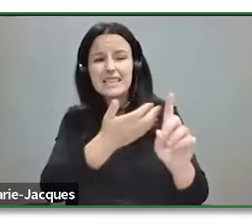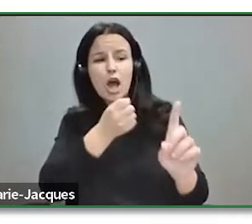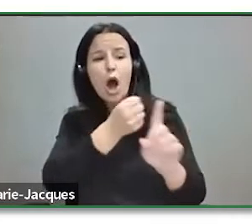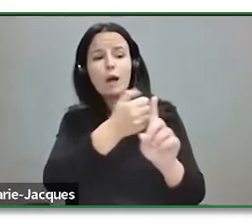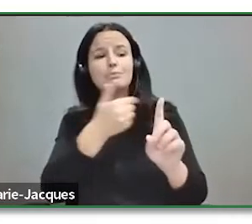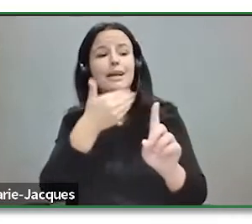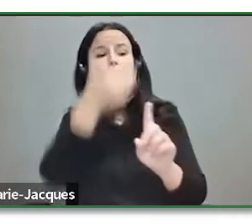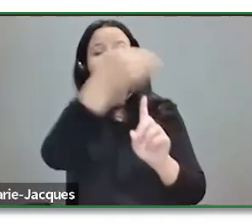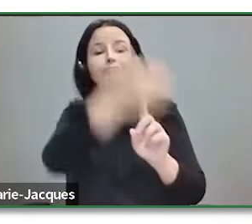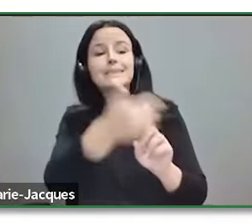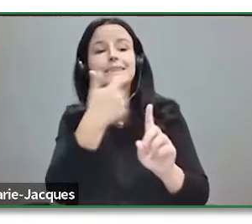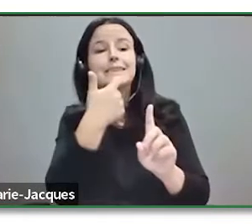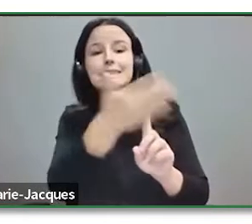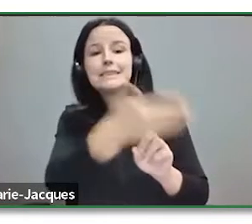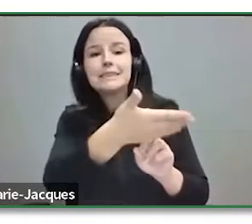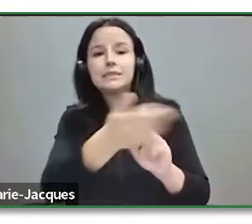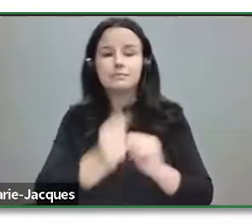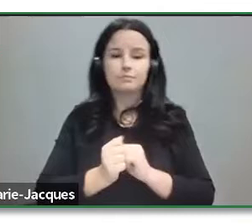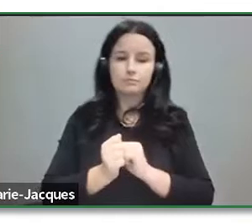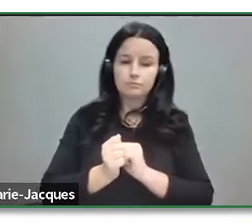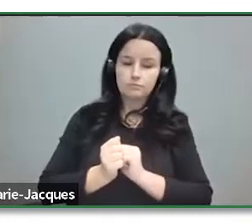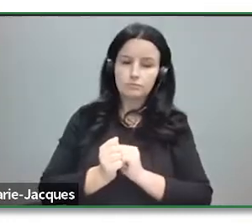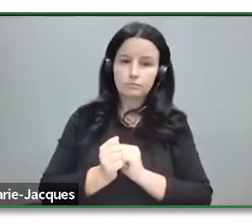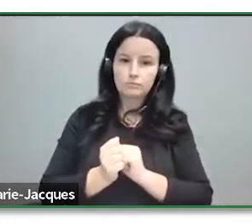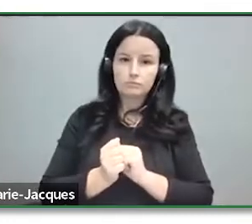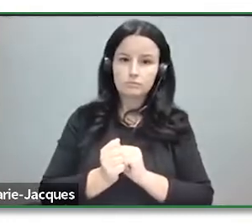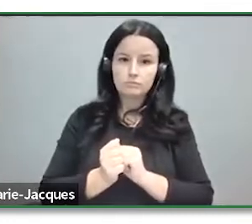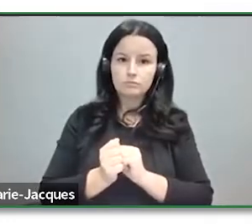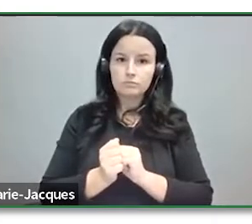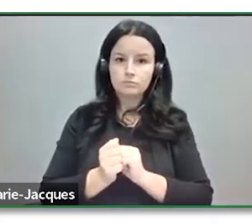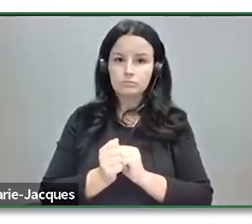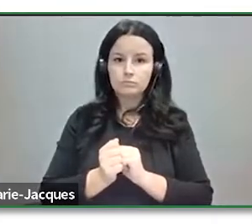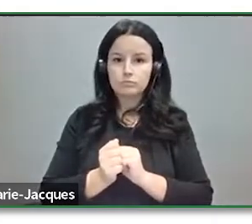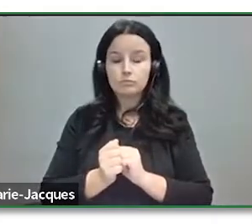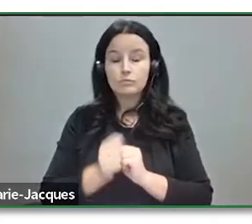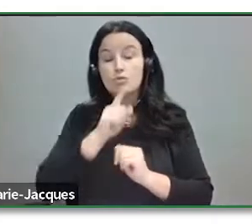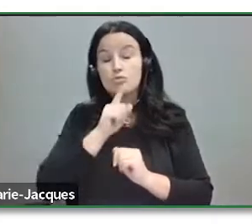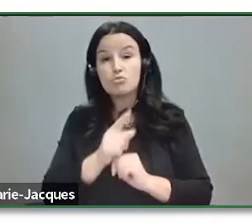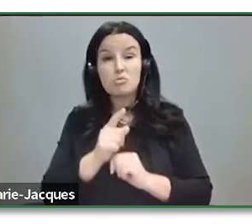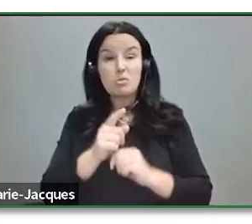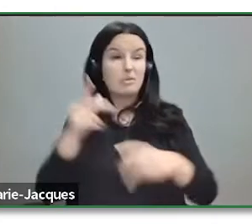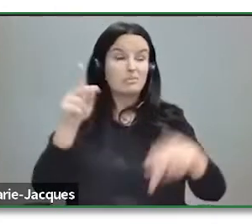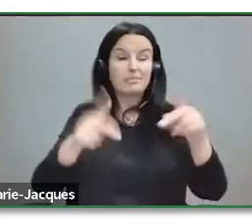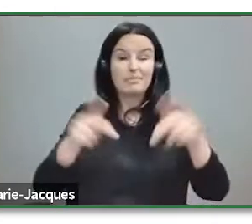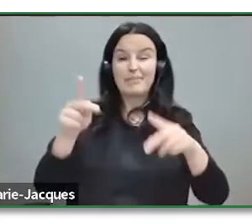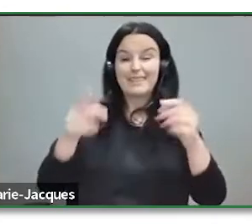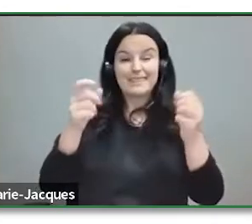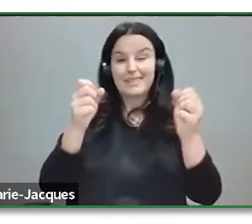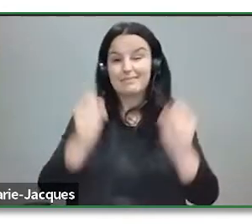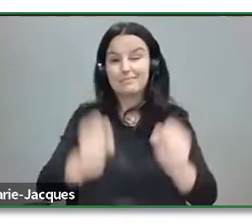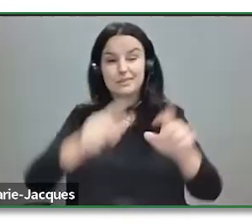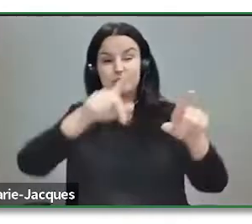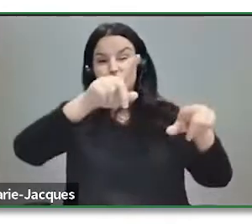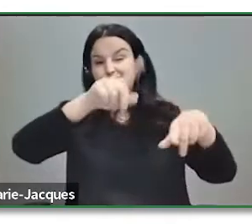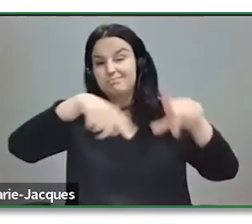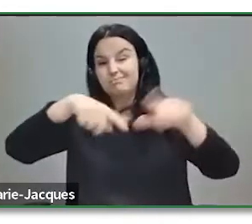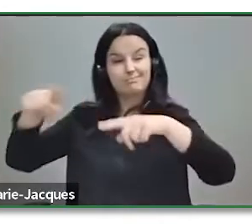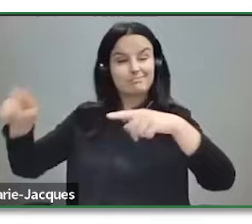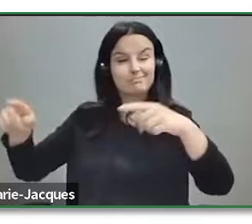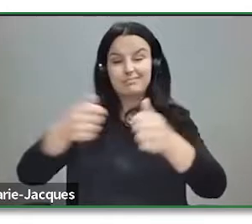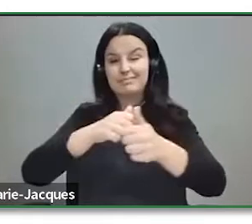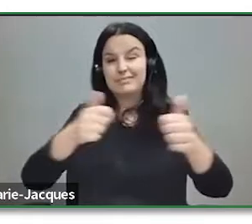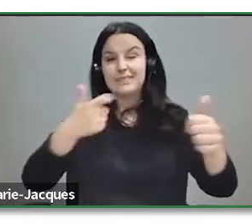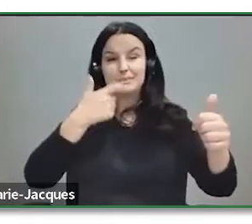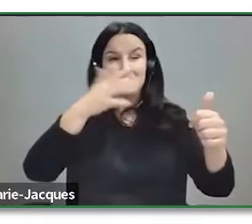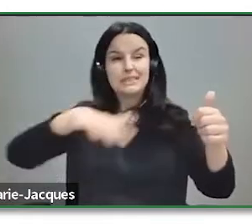doute, il y a tout un public très diversifié qui nous écoute, les participants, les utilisateurs de parcs. Si